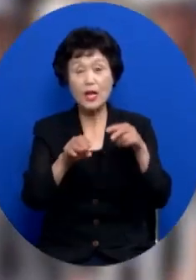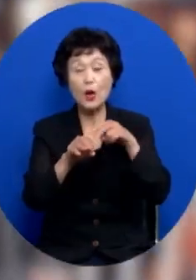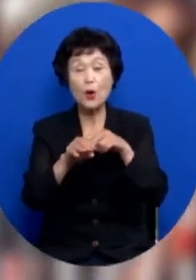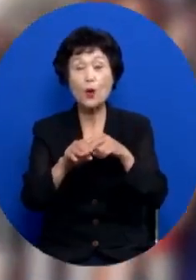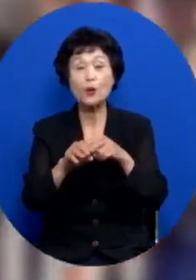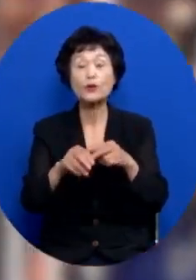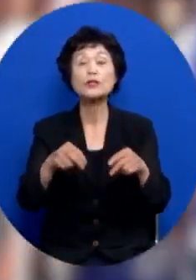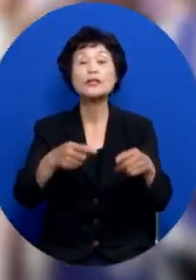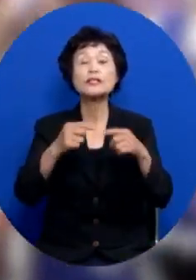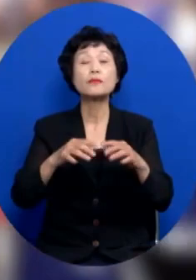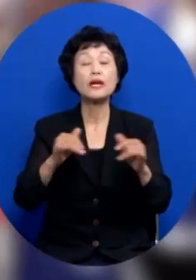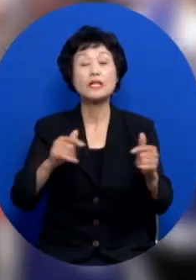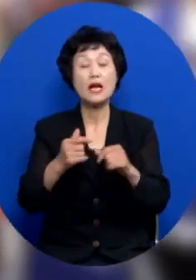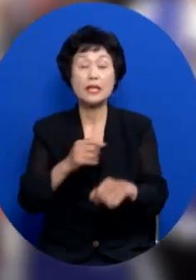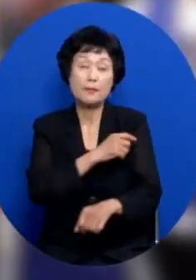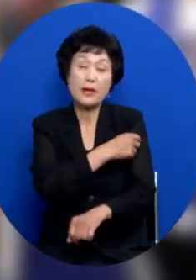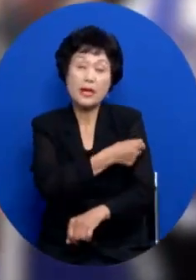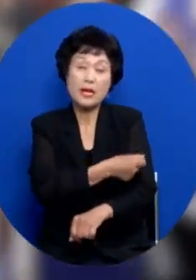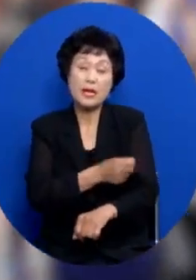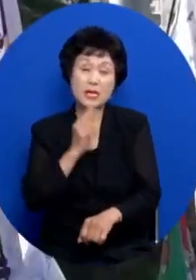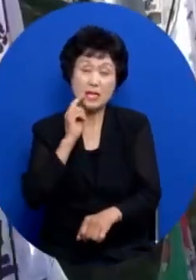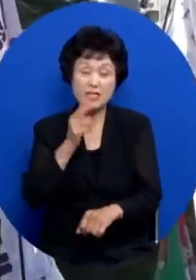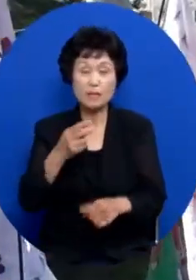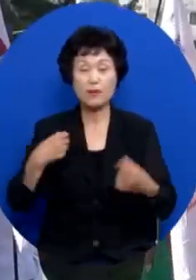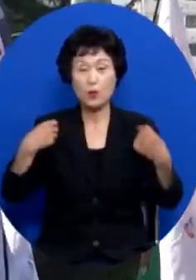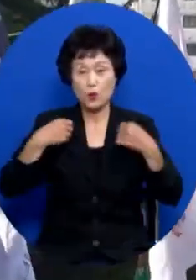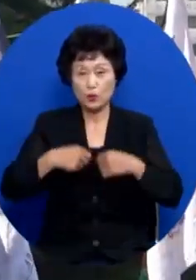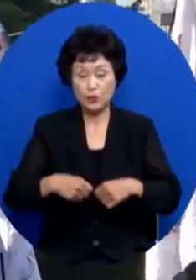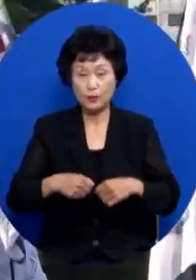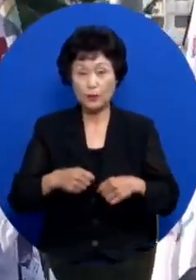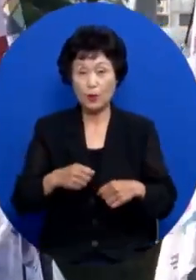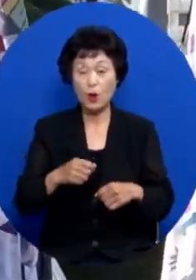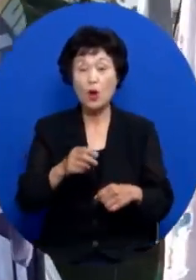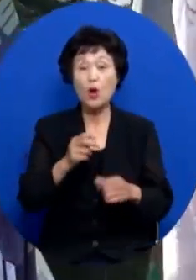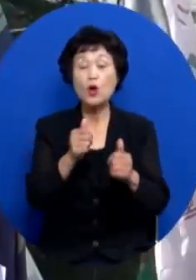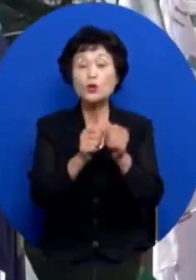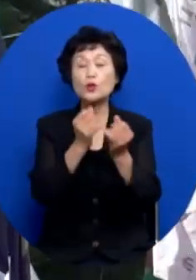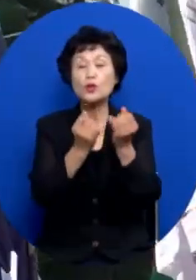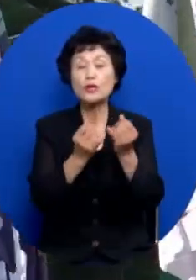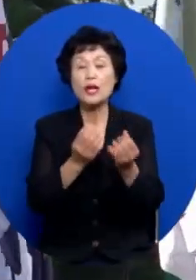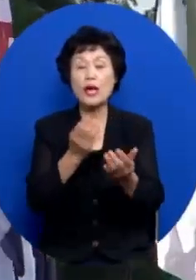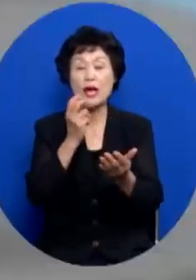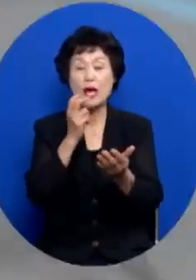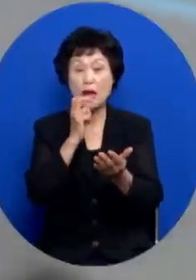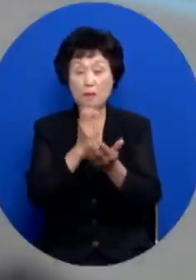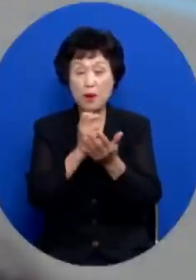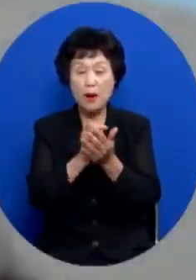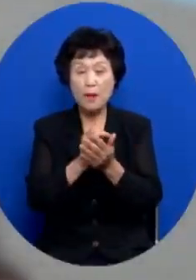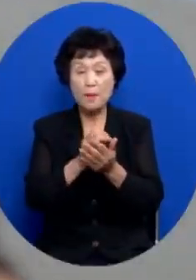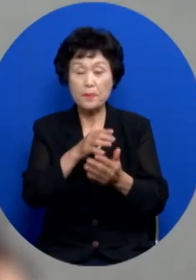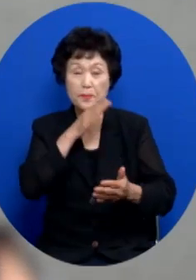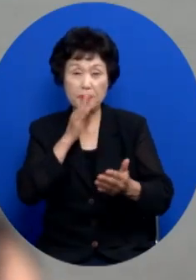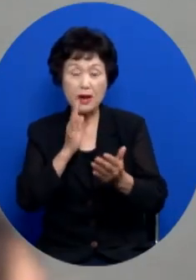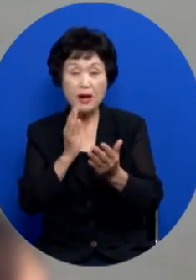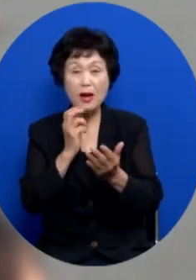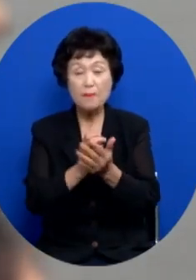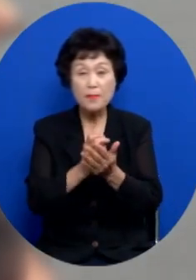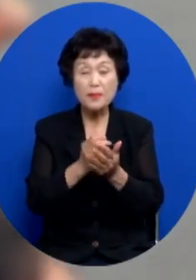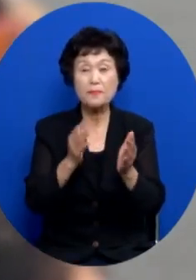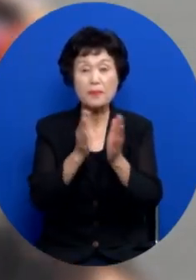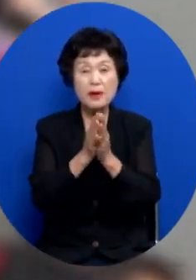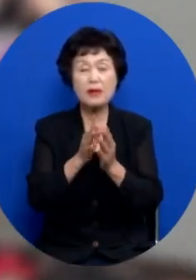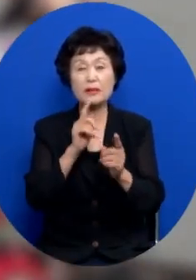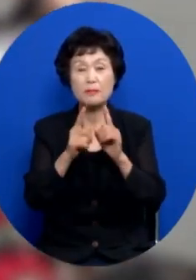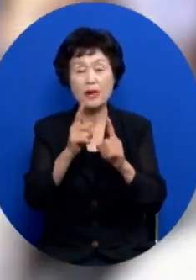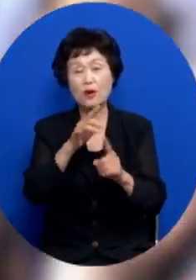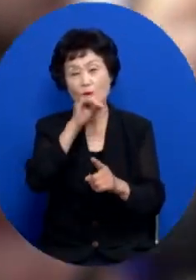노출이 과한 복장을 입고 춤을 추거나 동성결혼 합법화를 주장하기도 했습니다. 바로 옆길을 지나는 버스 승객들이 퍼레이드 모습에